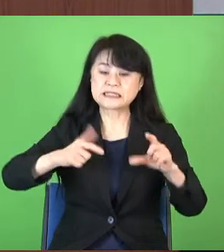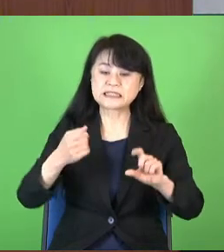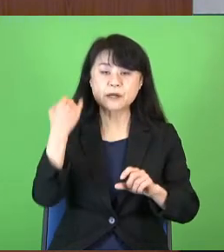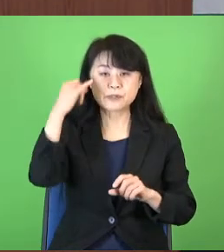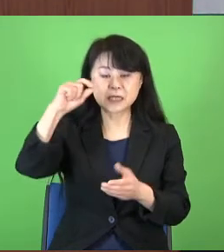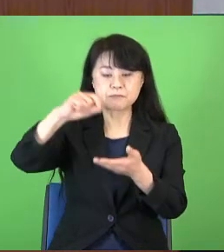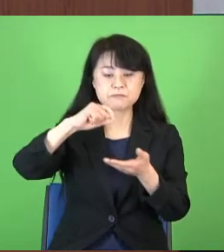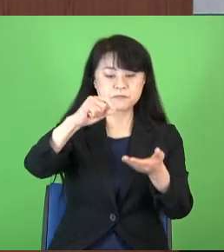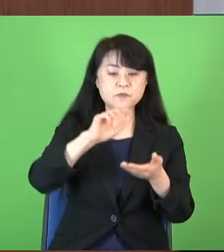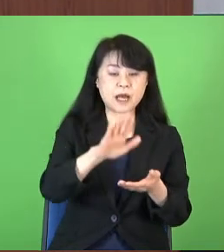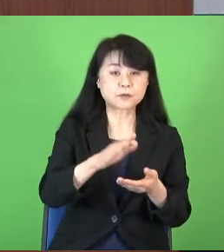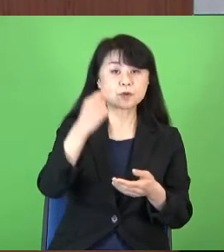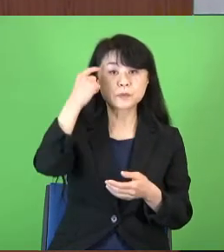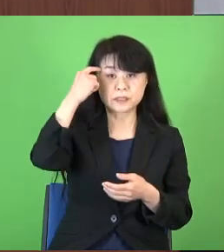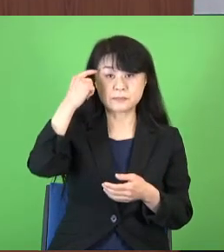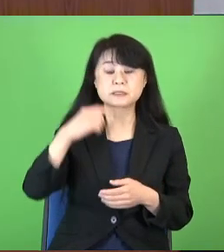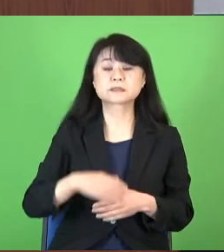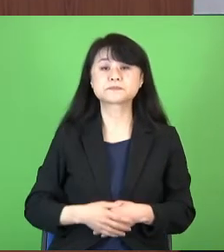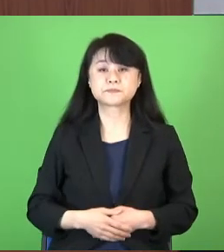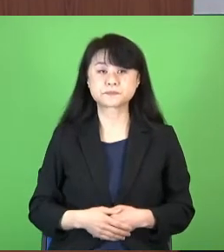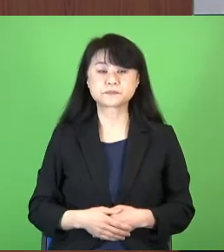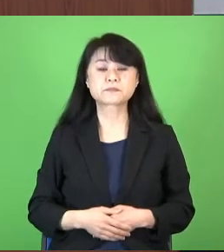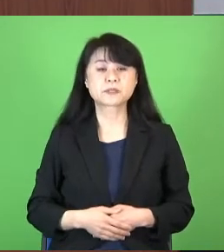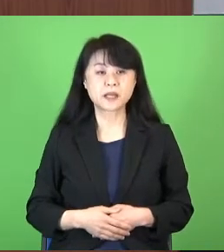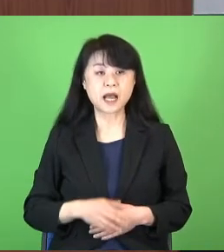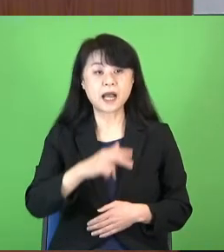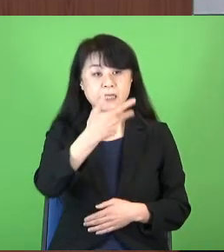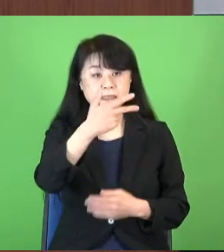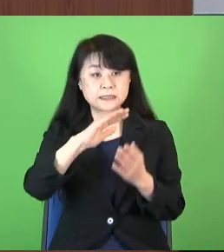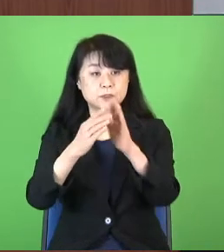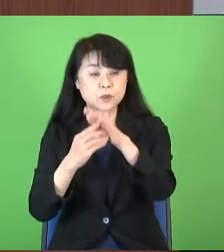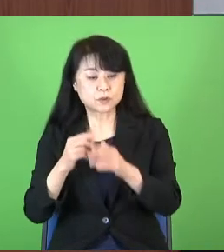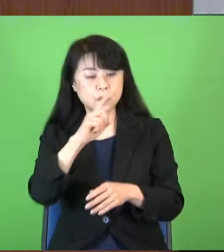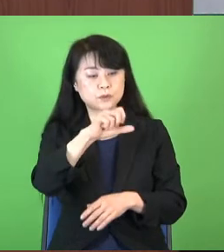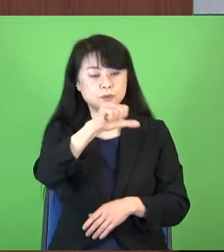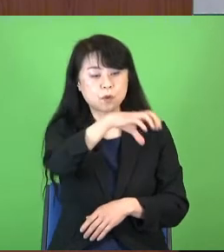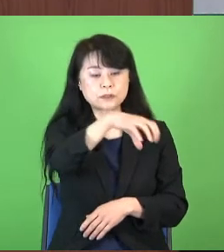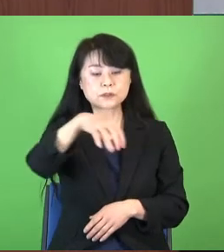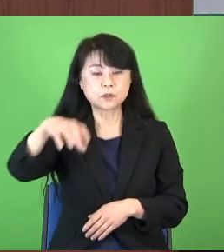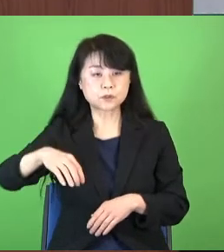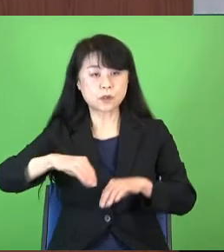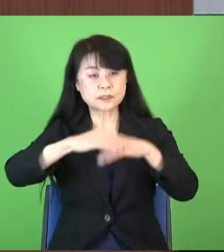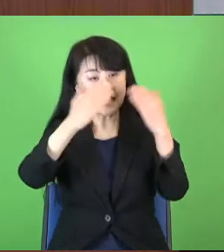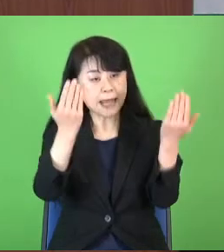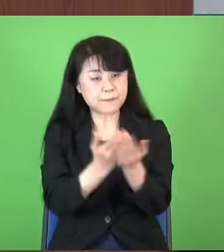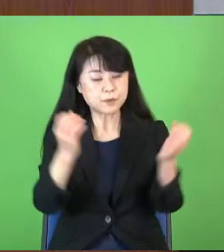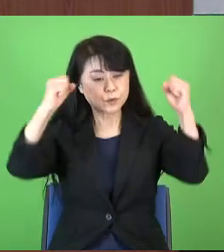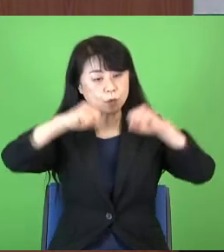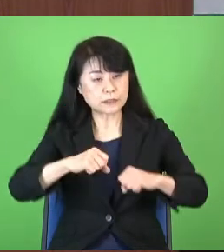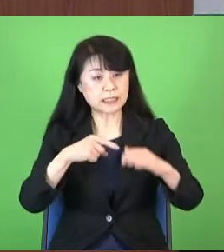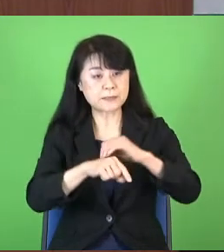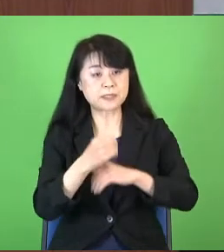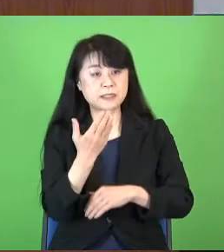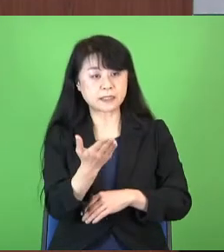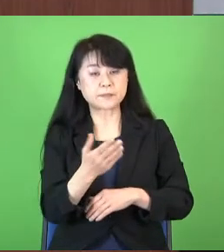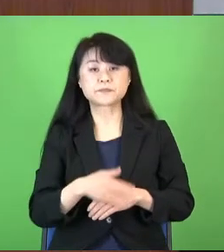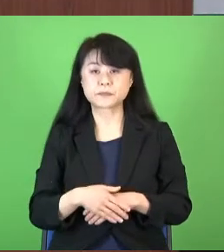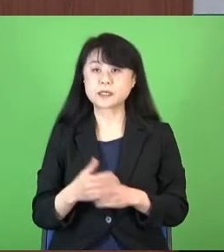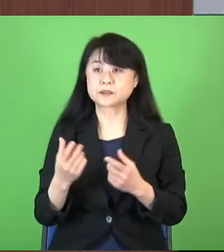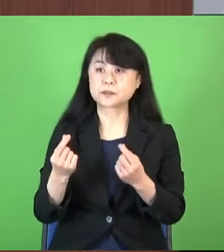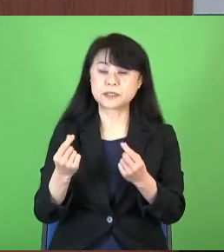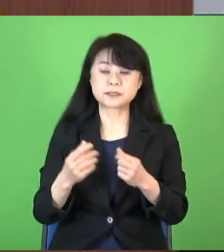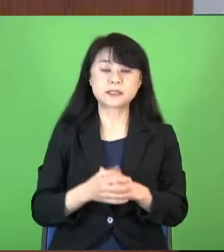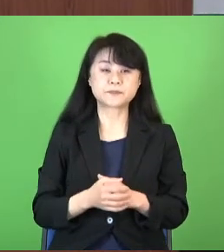あろうかと思います町村さんはちなみに15市町村すべて3まで用意されたってことなんですよねそうですね